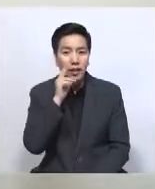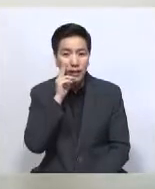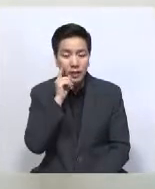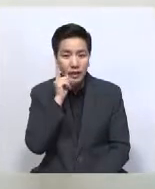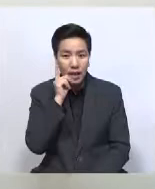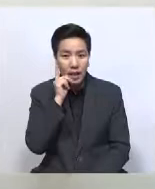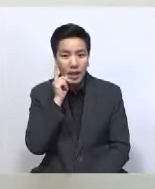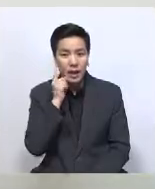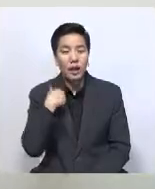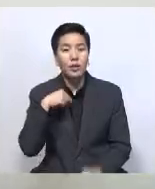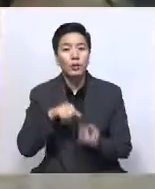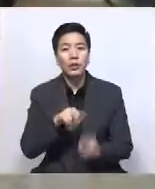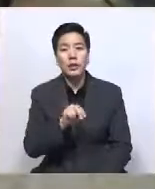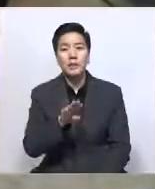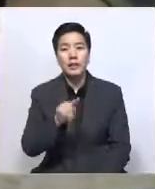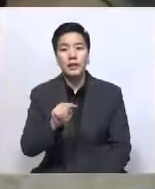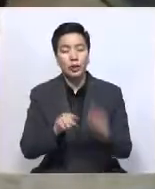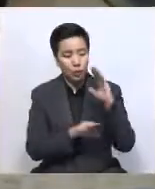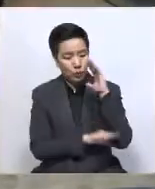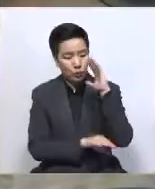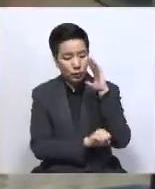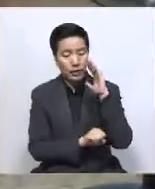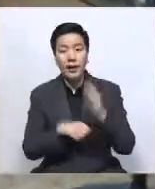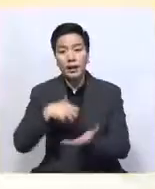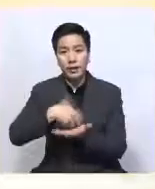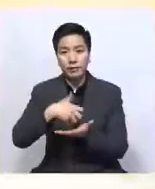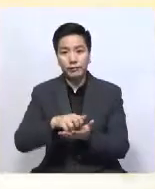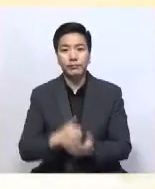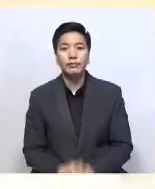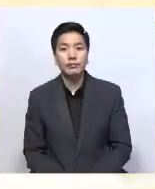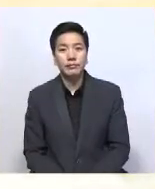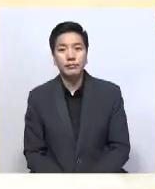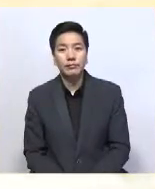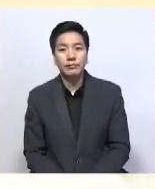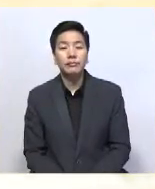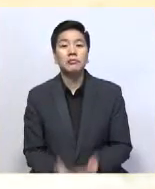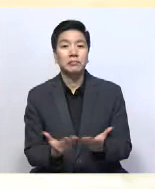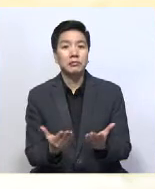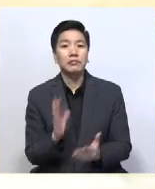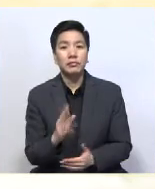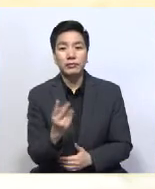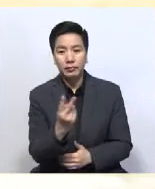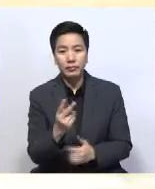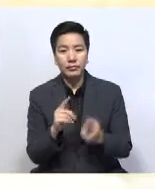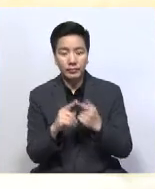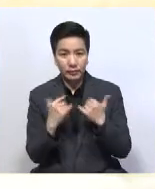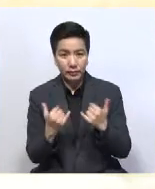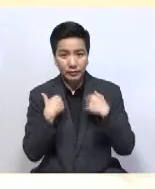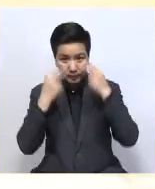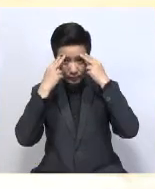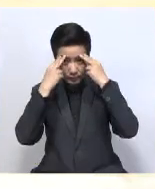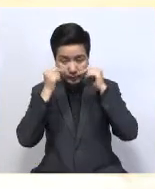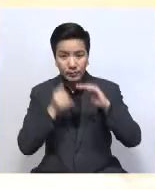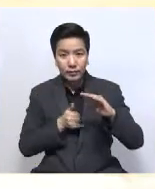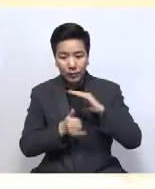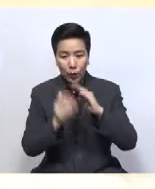วดีบุญมีทีมข่าว NBT สงขลารายงาน ค่ะคุณกรองแก้วและคุณสถานุคัตนายกรัฐมนตรีจ